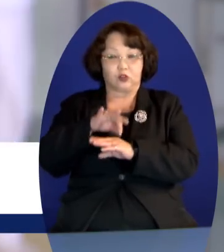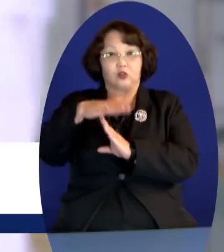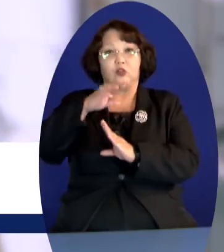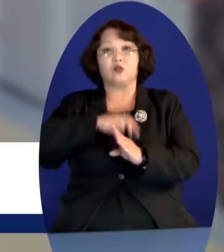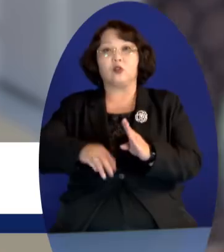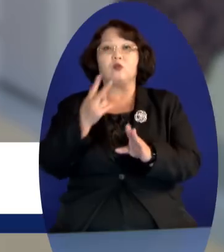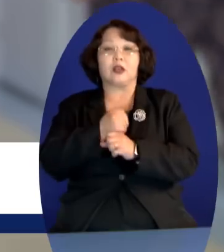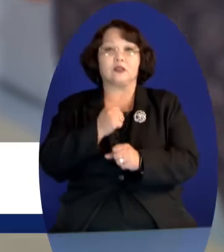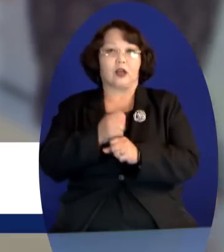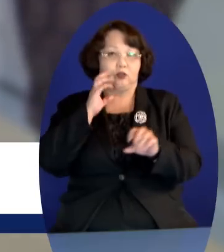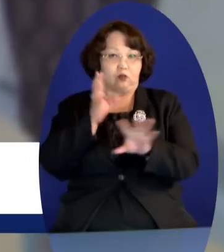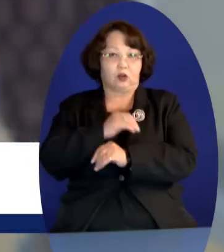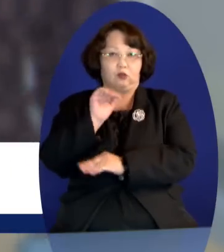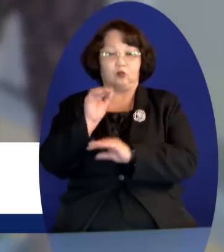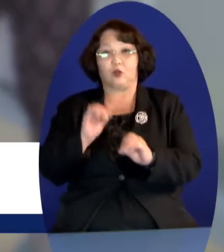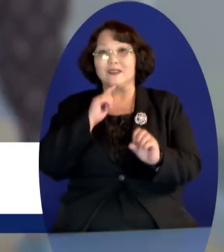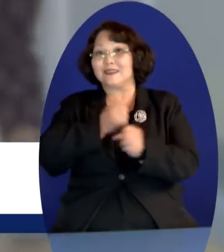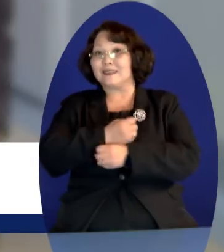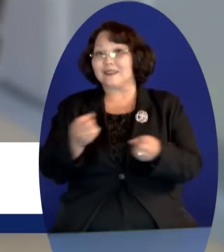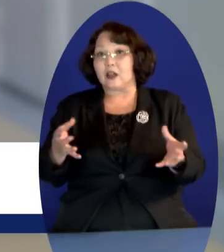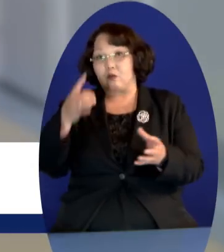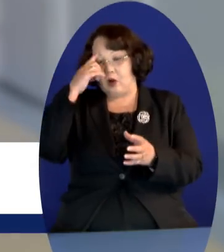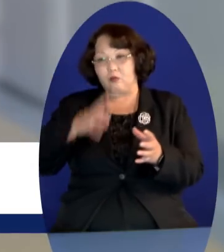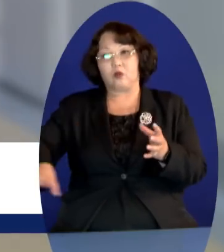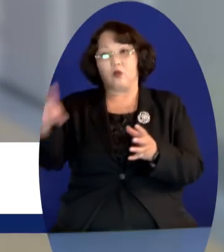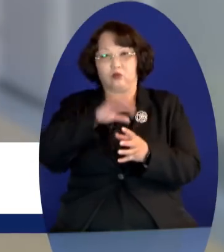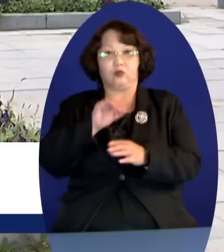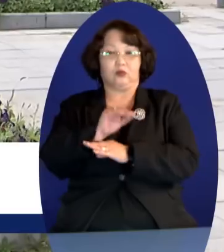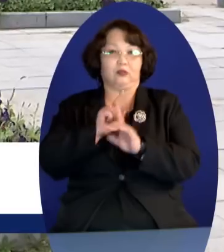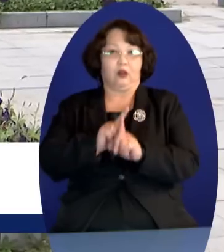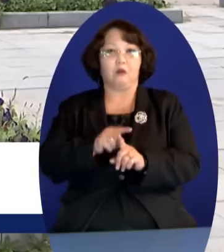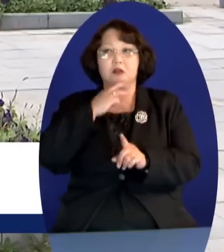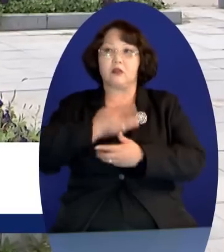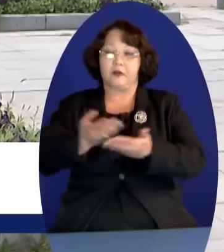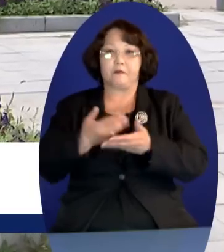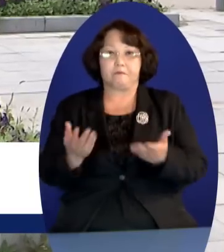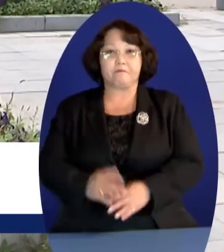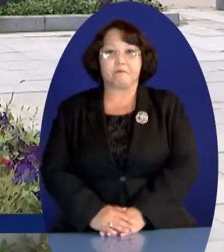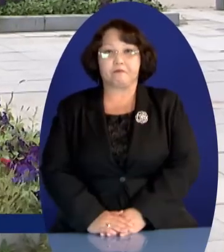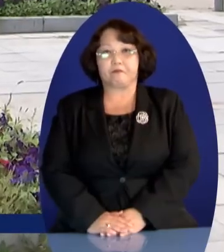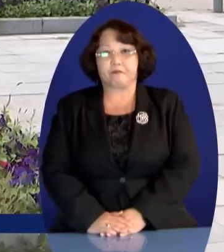болгож зарласан. Монголчууд жил бүр энэ өдрийг тэмдэглэж олон нийтэд мэдээлэл өгч ажиллаж иржээ.